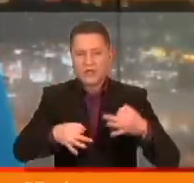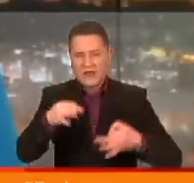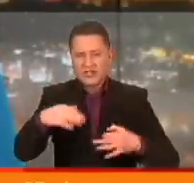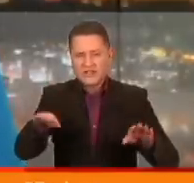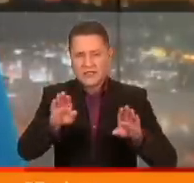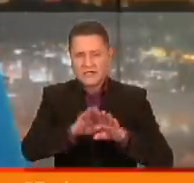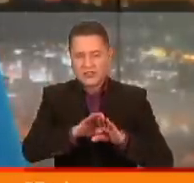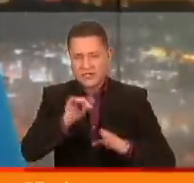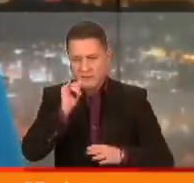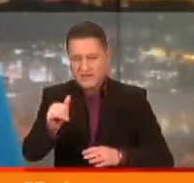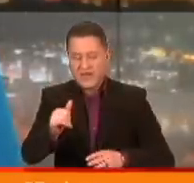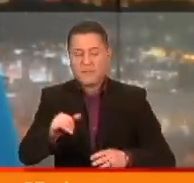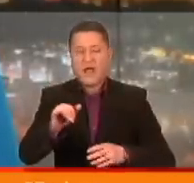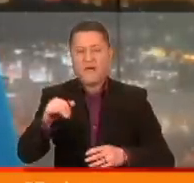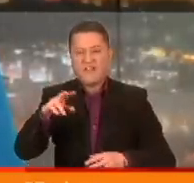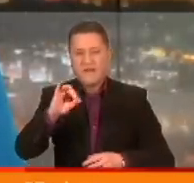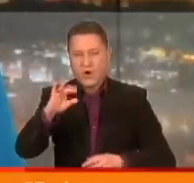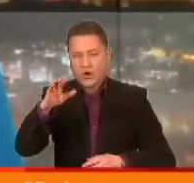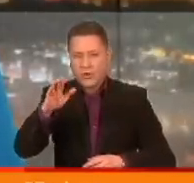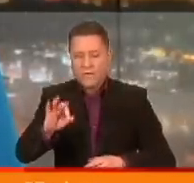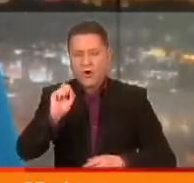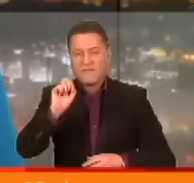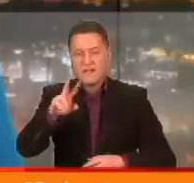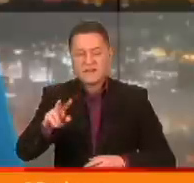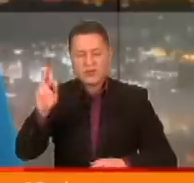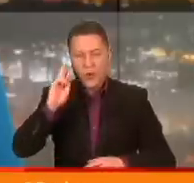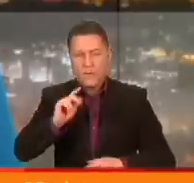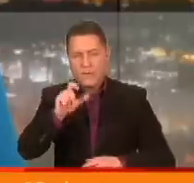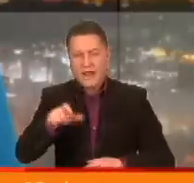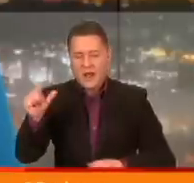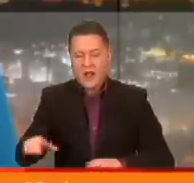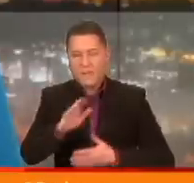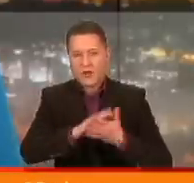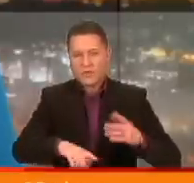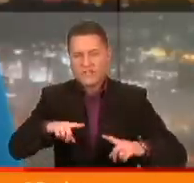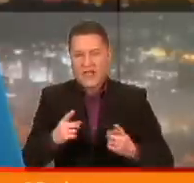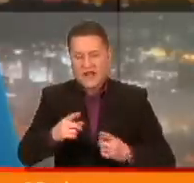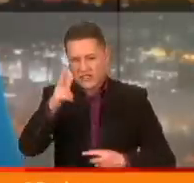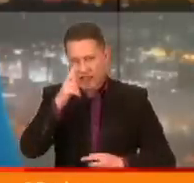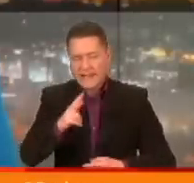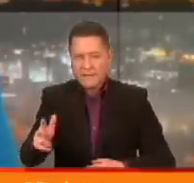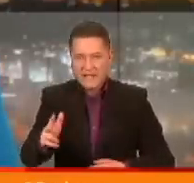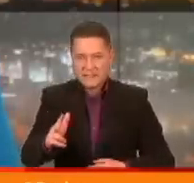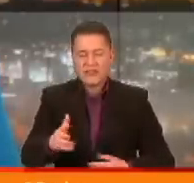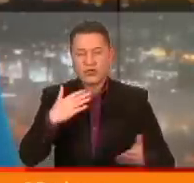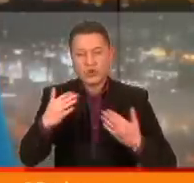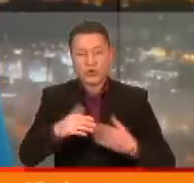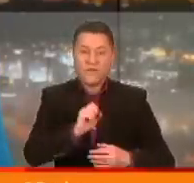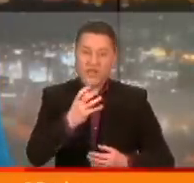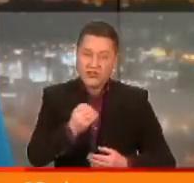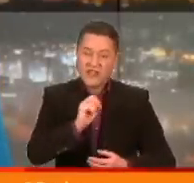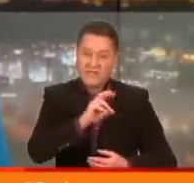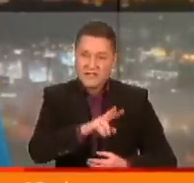Лефортовському суді Москви 12 нашим військовополоненим морякам подовжили арешт на 3 місяці. Стосовно ще 12,